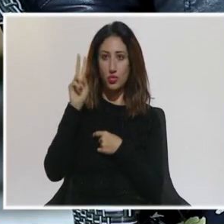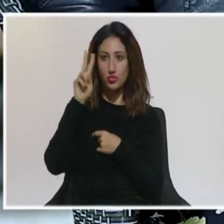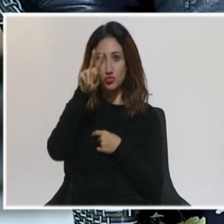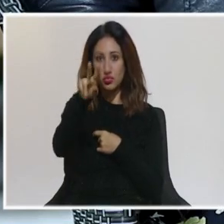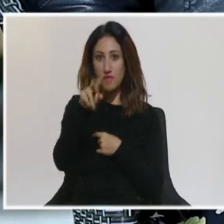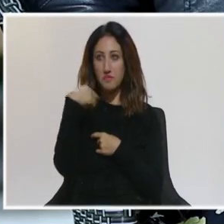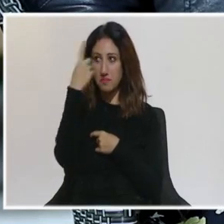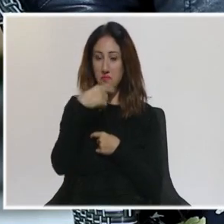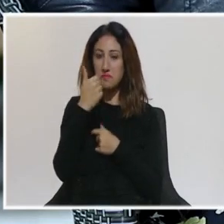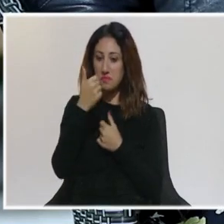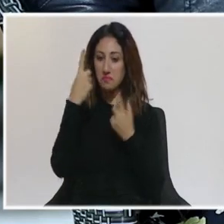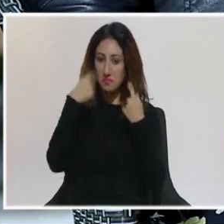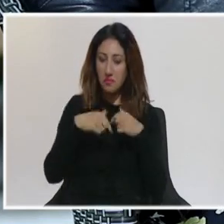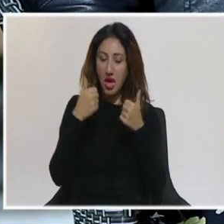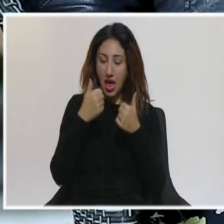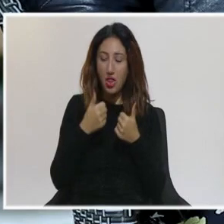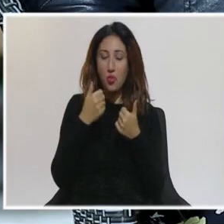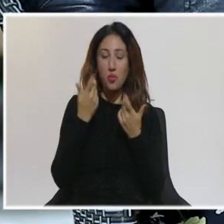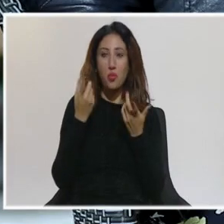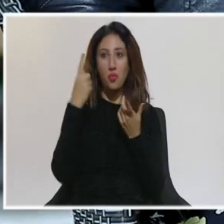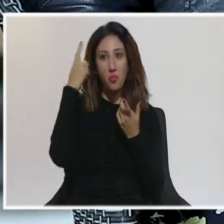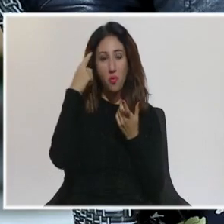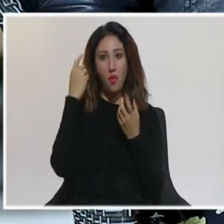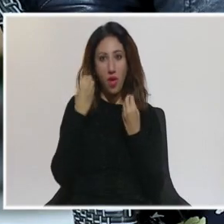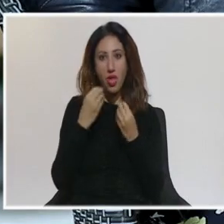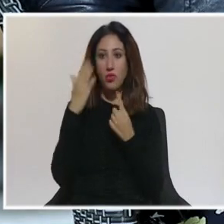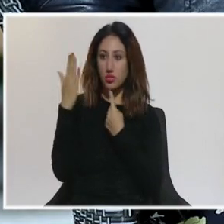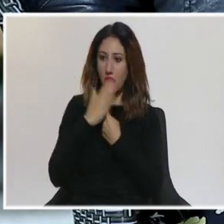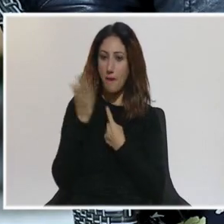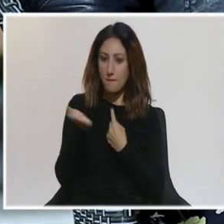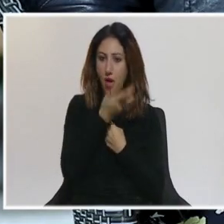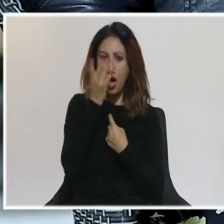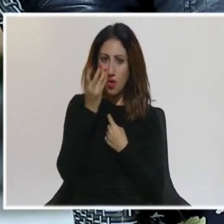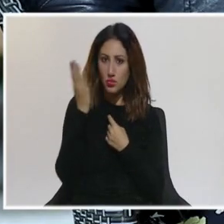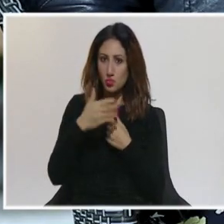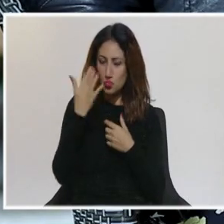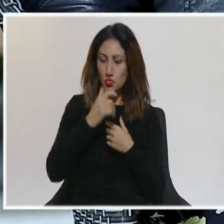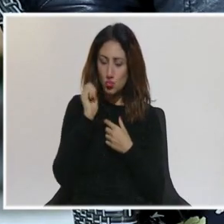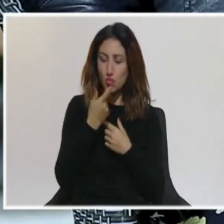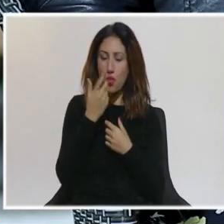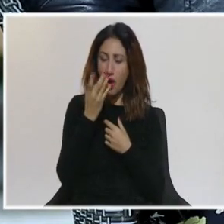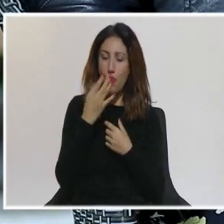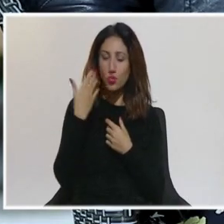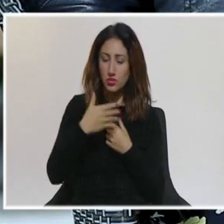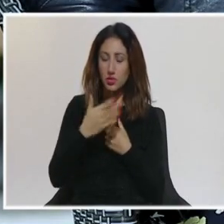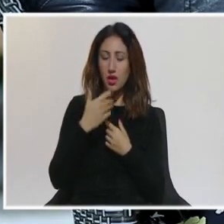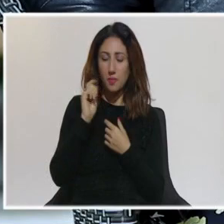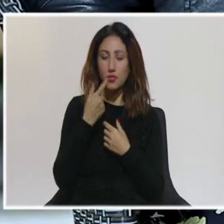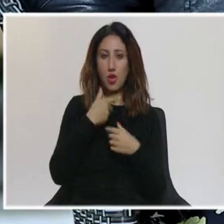جدا، وده بقى يدعمني ووقف في ظهري ويلا وعجل وعجل. احنا